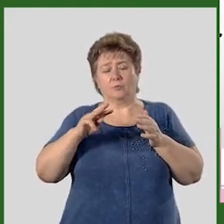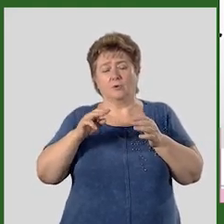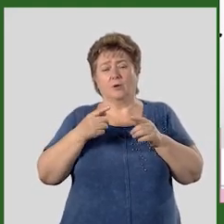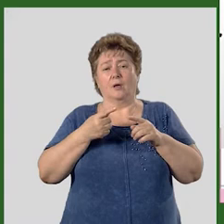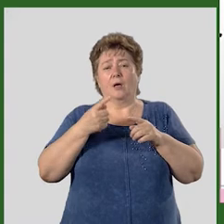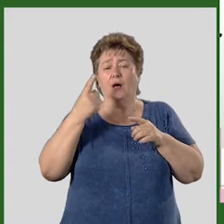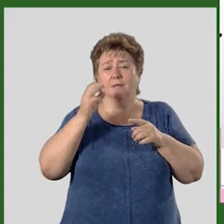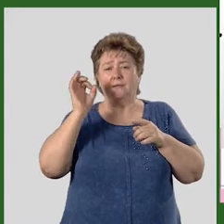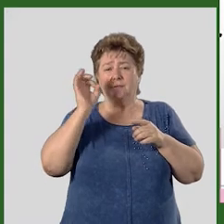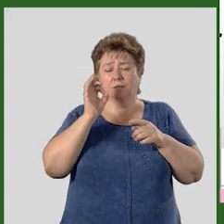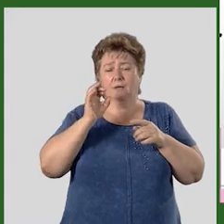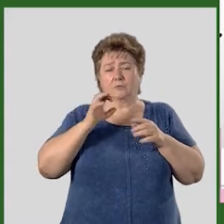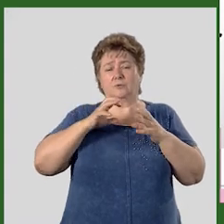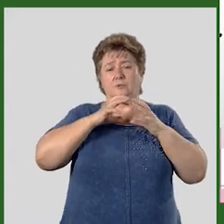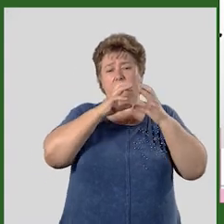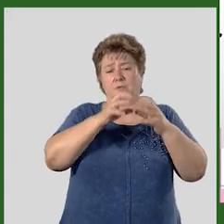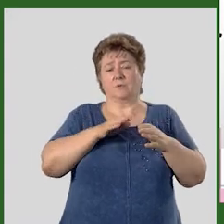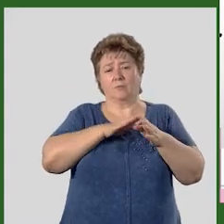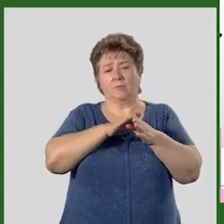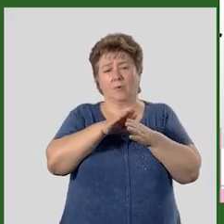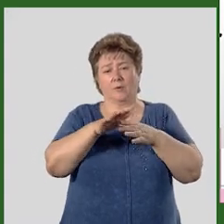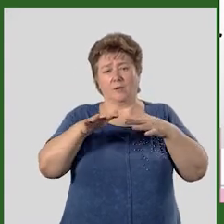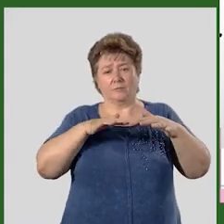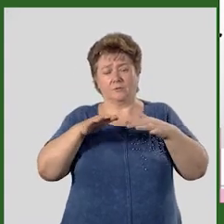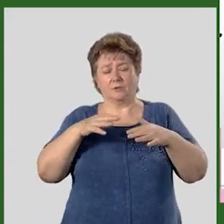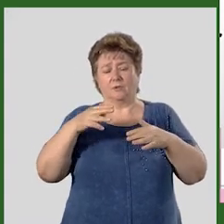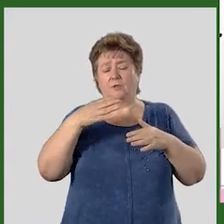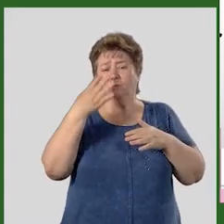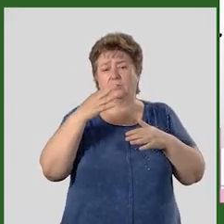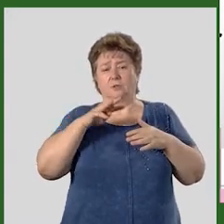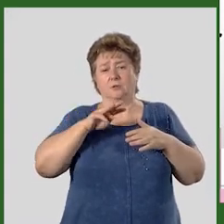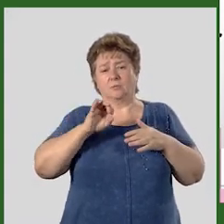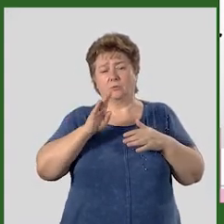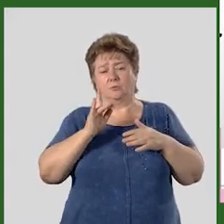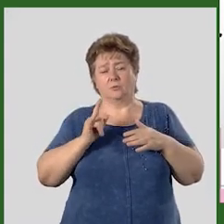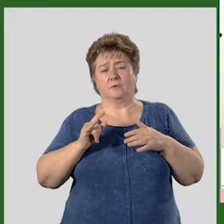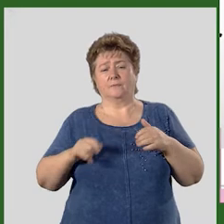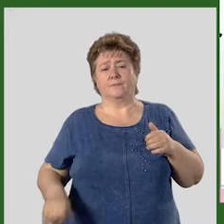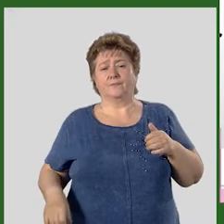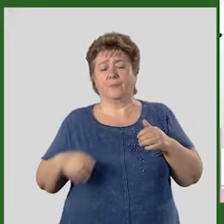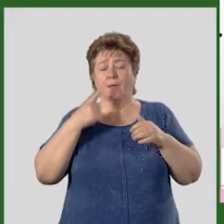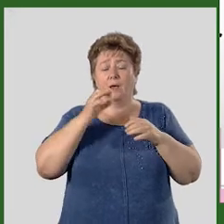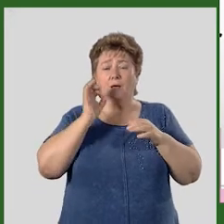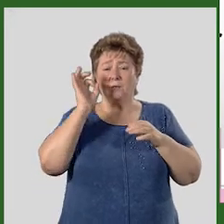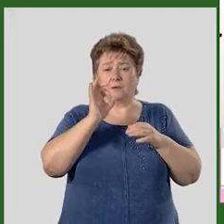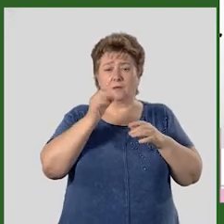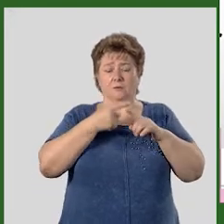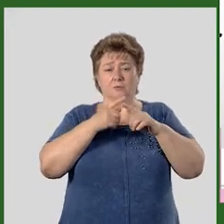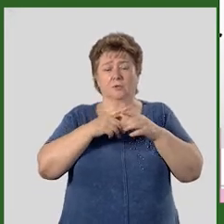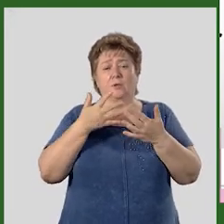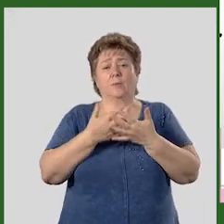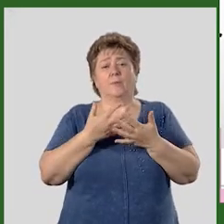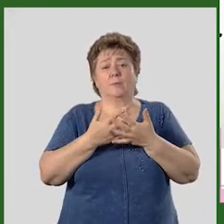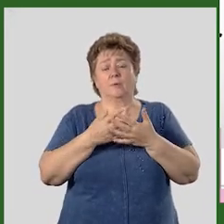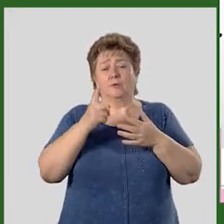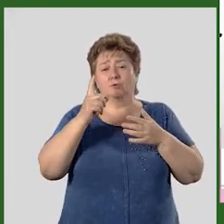Значит, 1 градус Земля проходит за 4 минуты. 1 градус – это